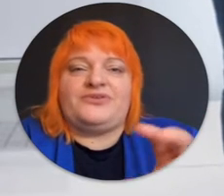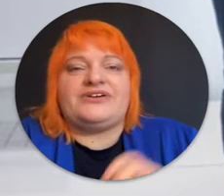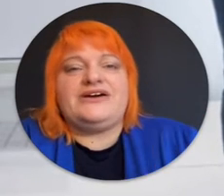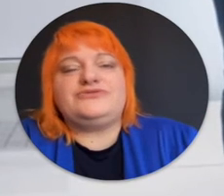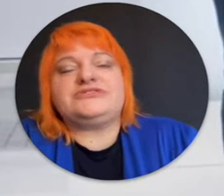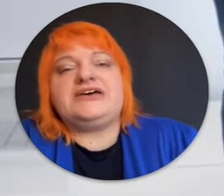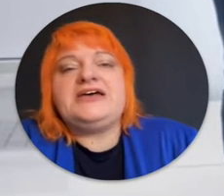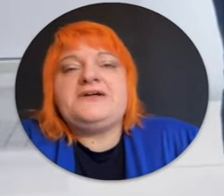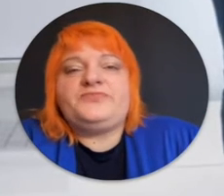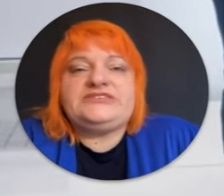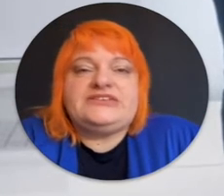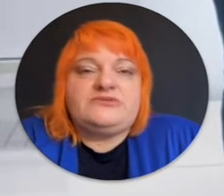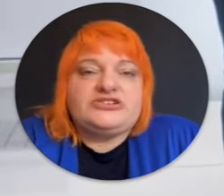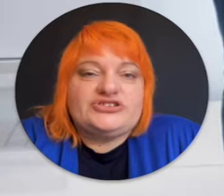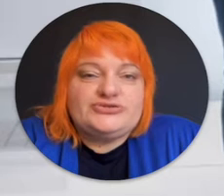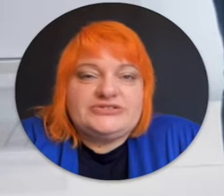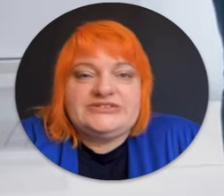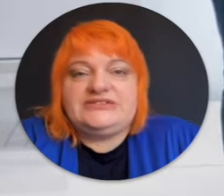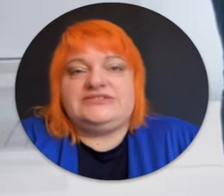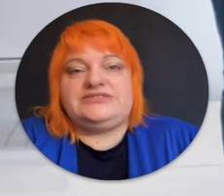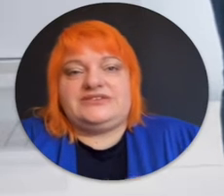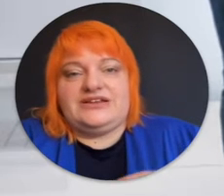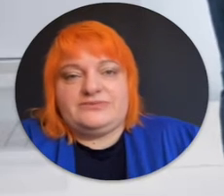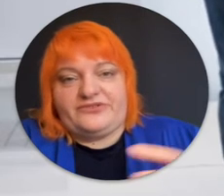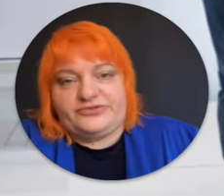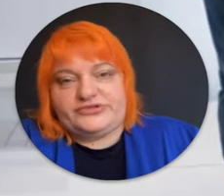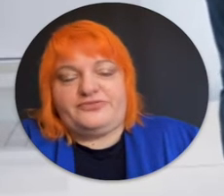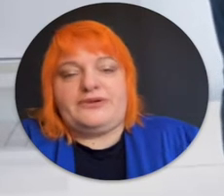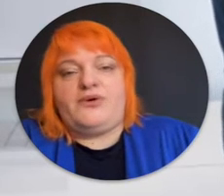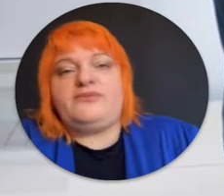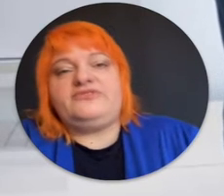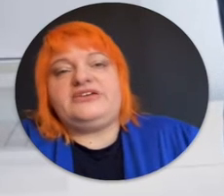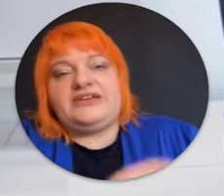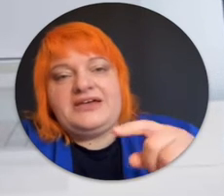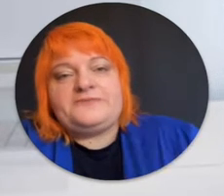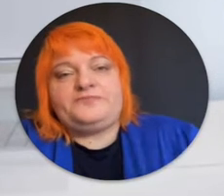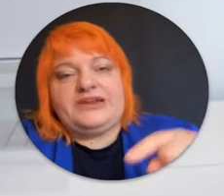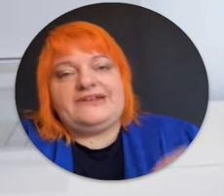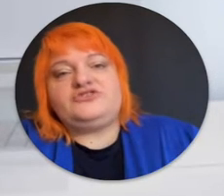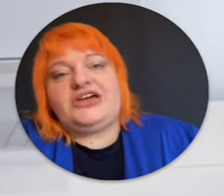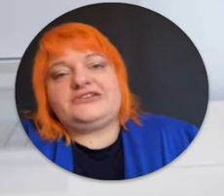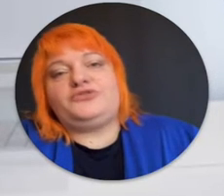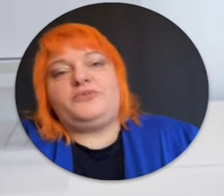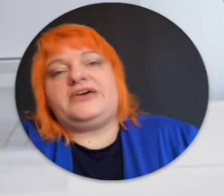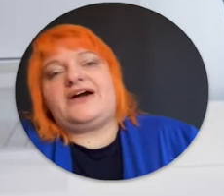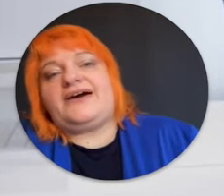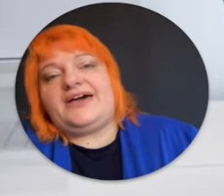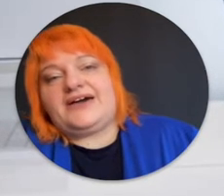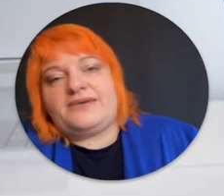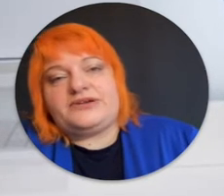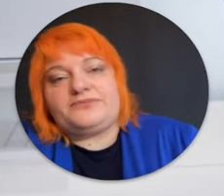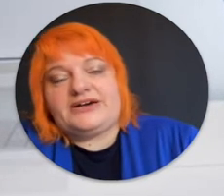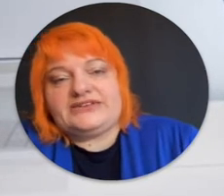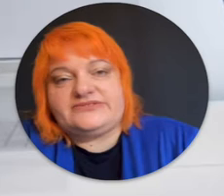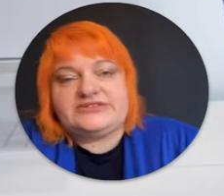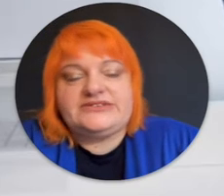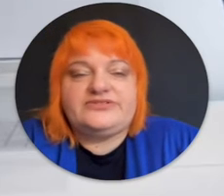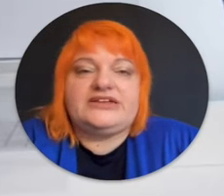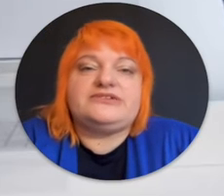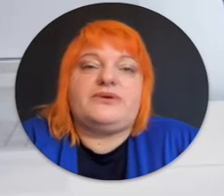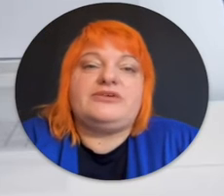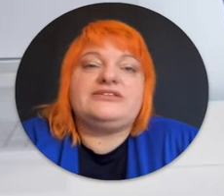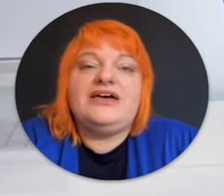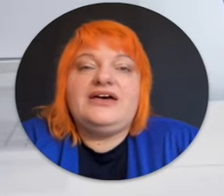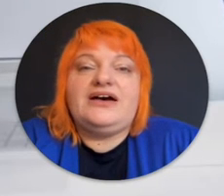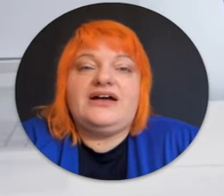снимать, с какого ракурса. И затем режиссер сидит либо вот в прямом эфире, переключает кнопки, какая камера показывается